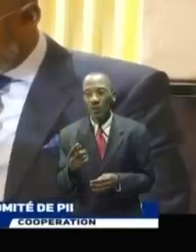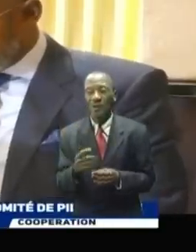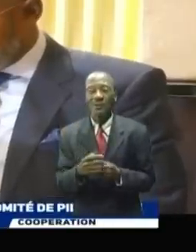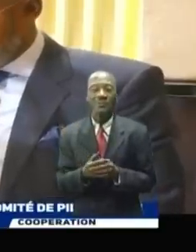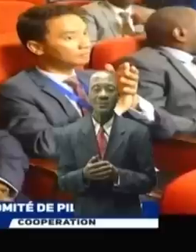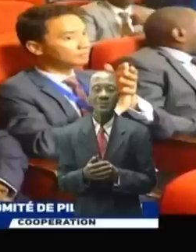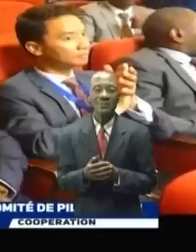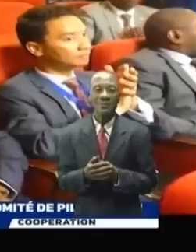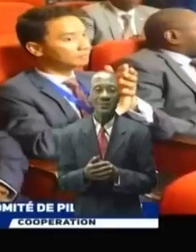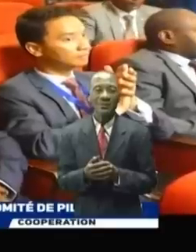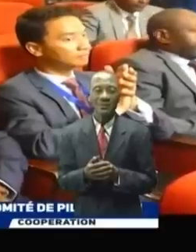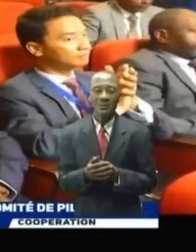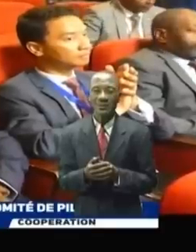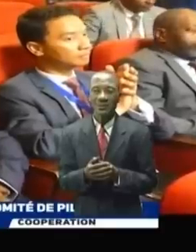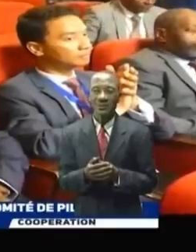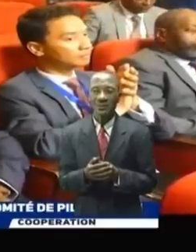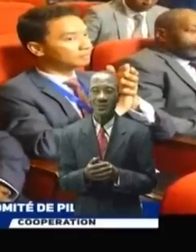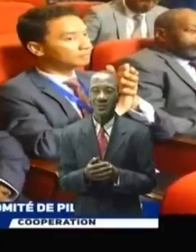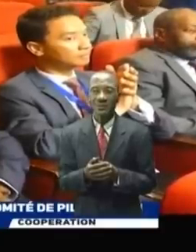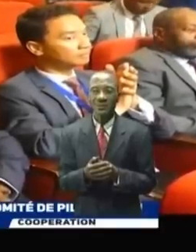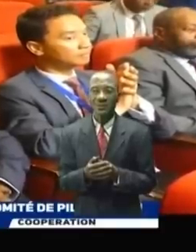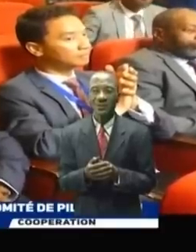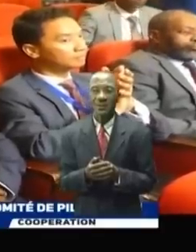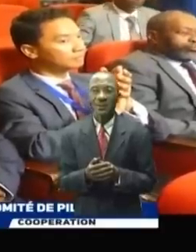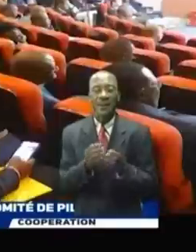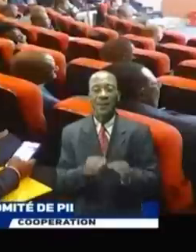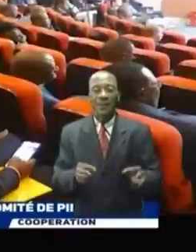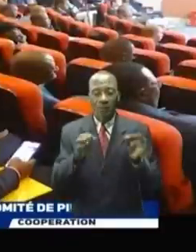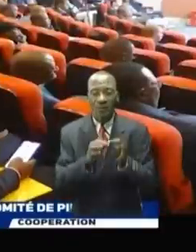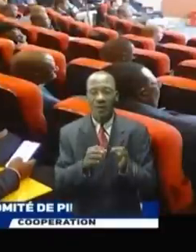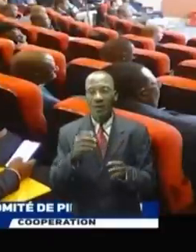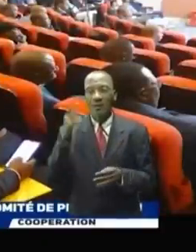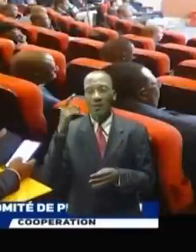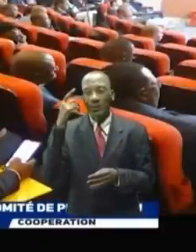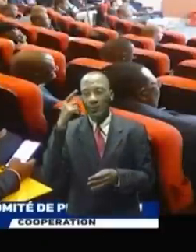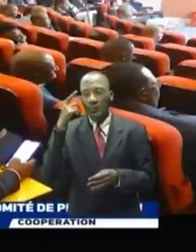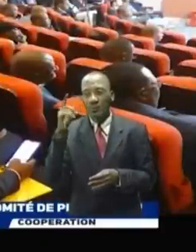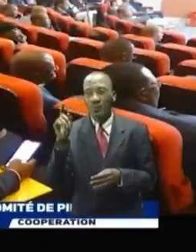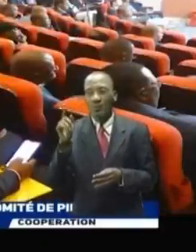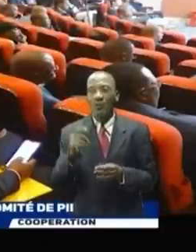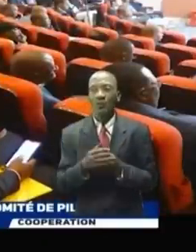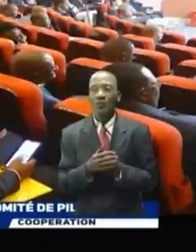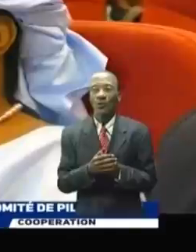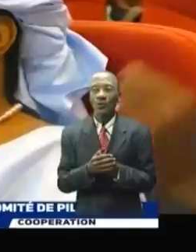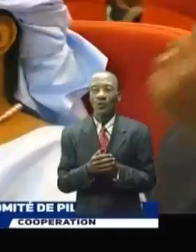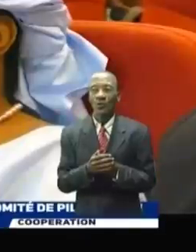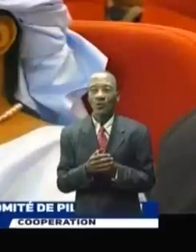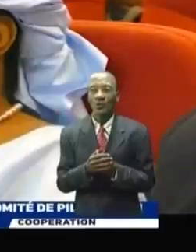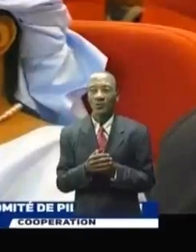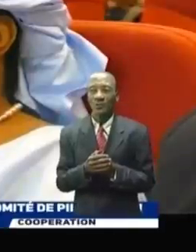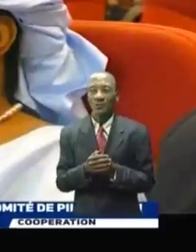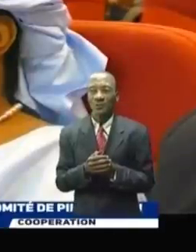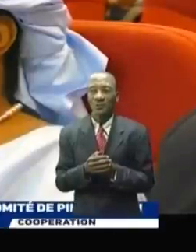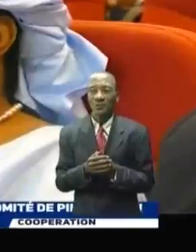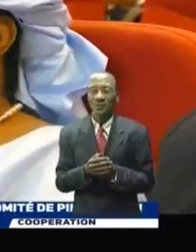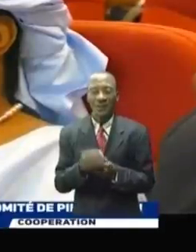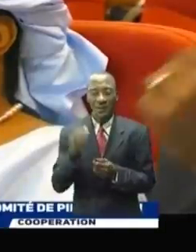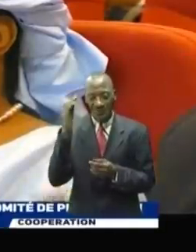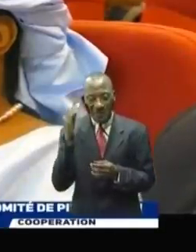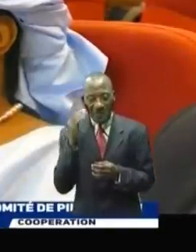fiscale 2023, phase 3, et programmer la phase 4 qui couvre la période